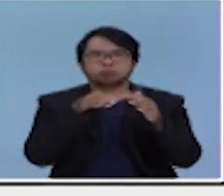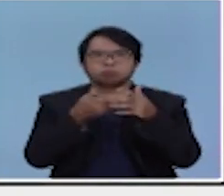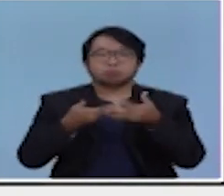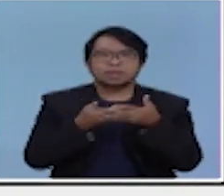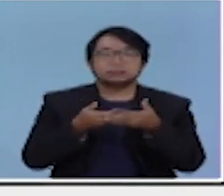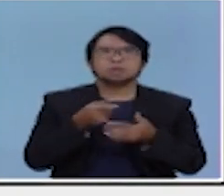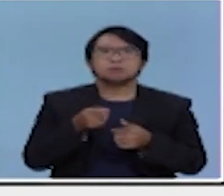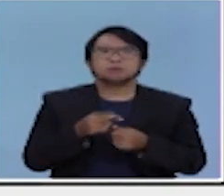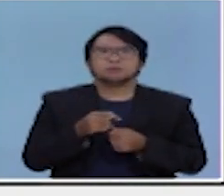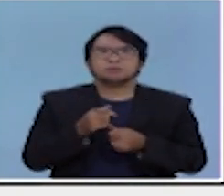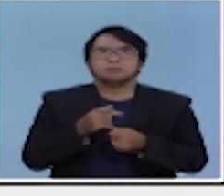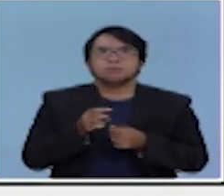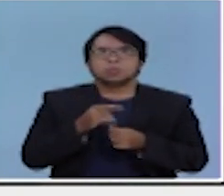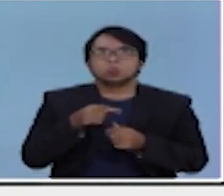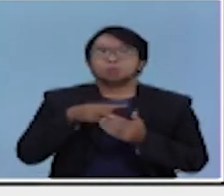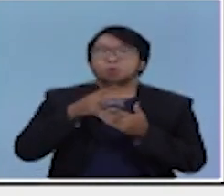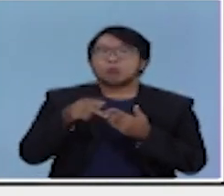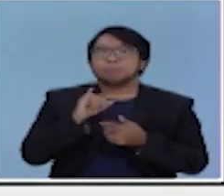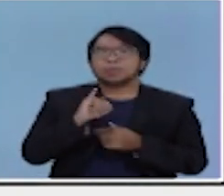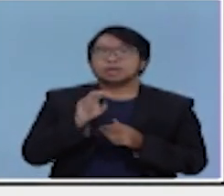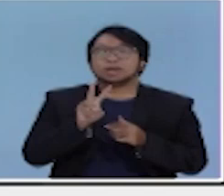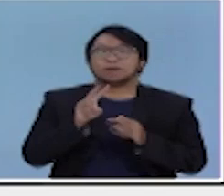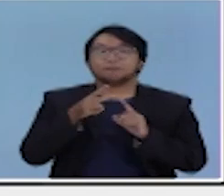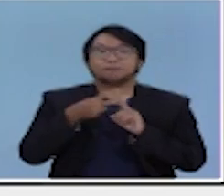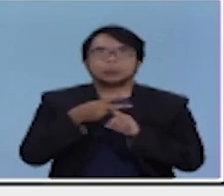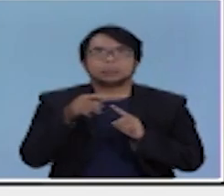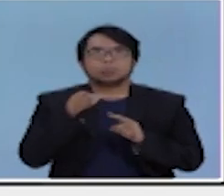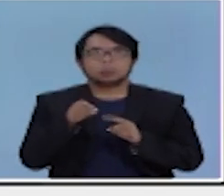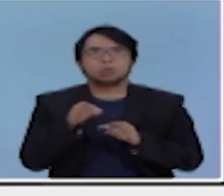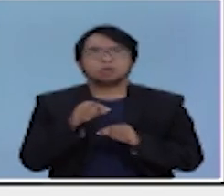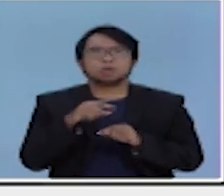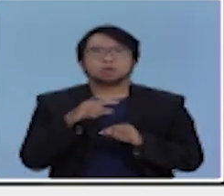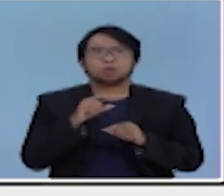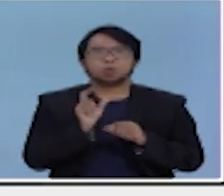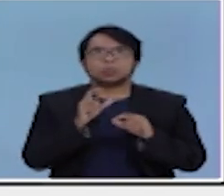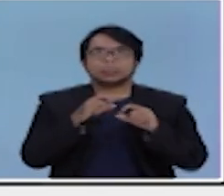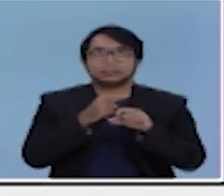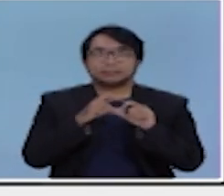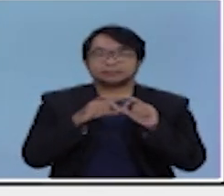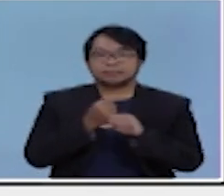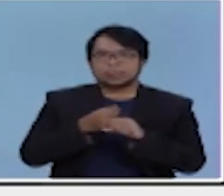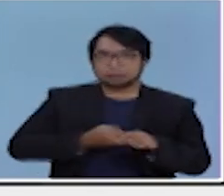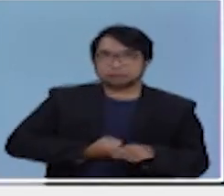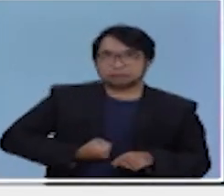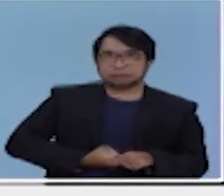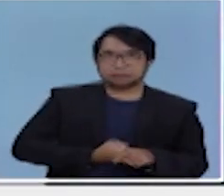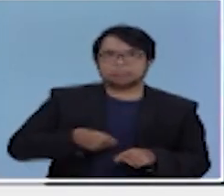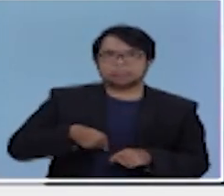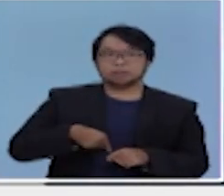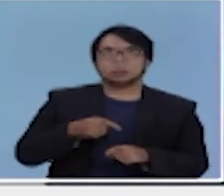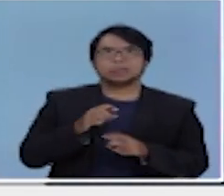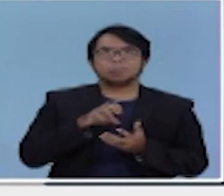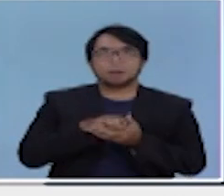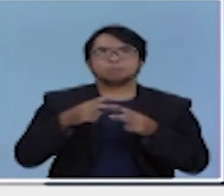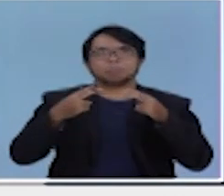Jadi sebenarnya kalau untuk Wendy atau enggak kontrol itu aku kerja di lantai 3 klinik edisi lantai 1 atau lantai dua jadi itu